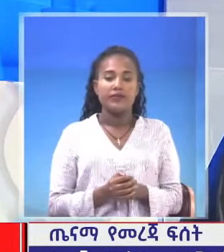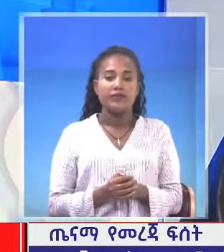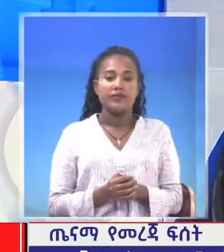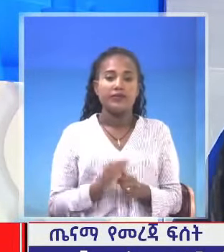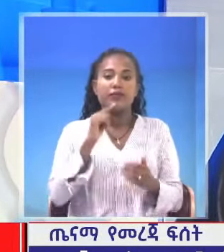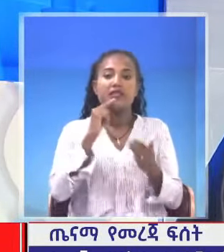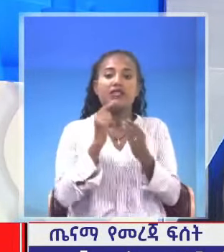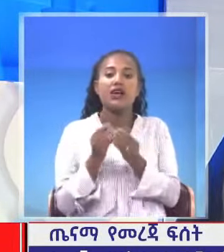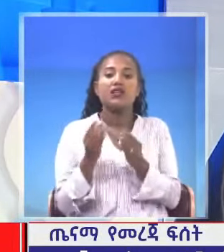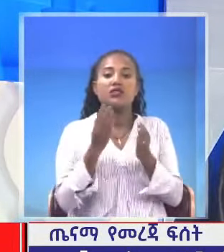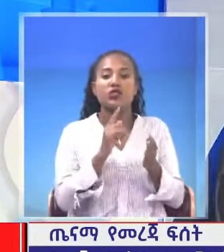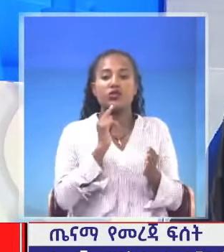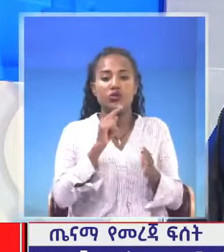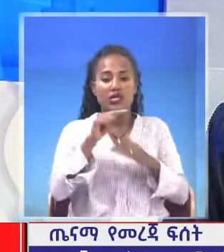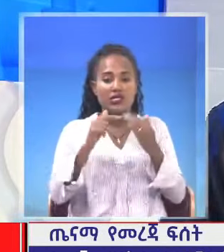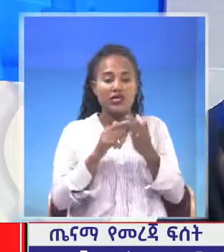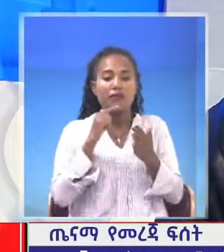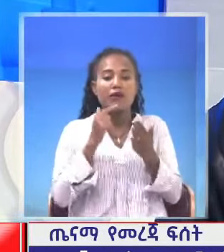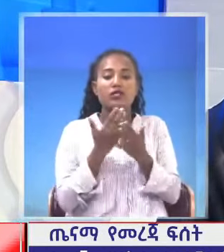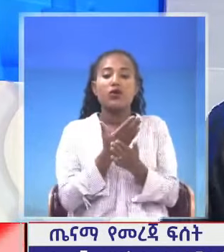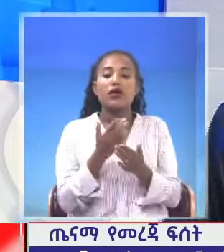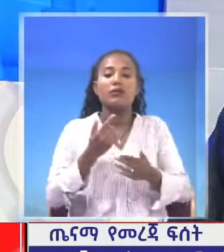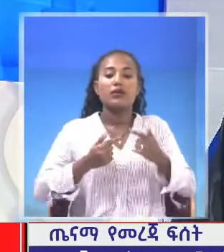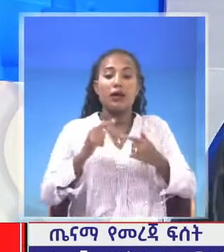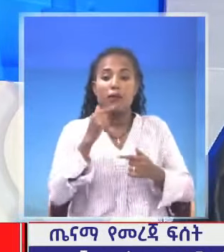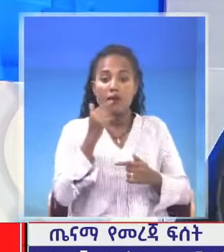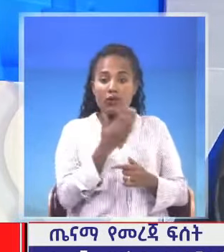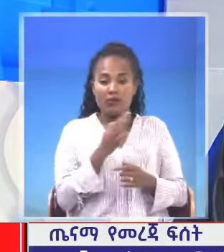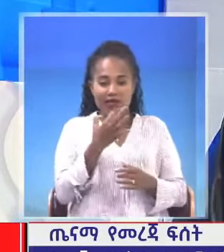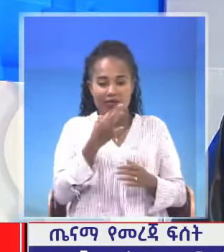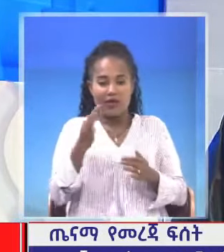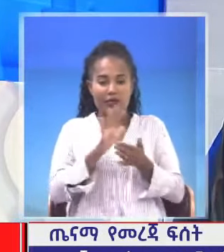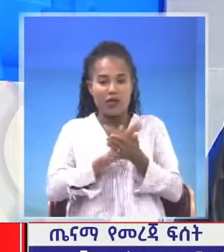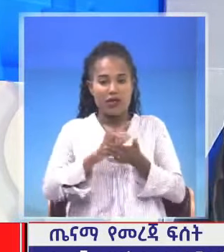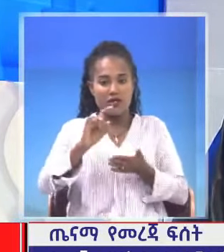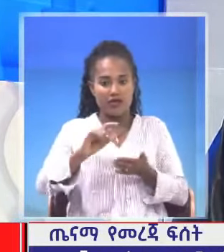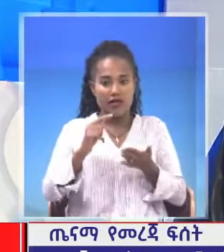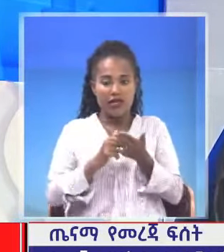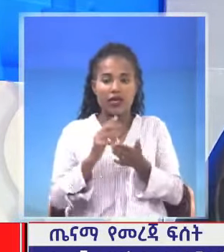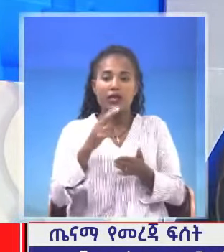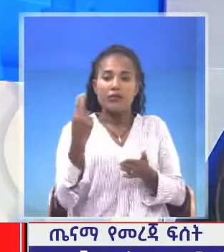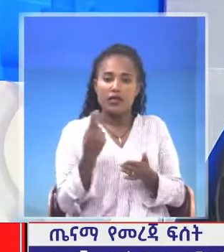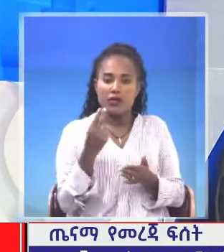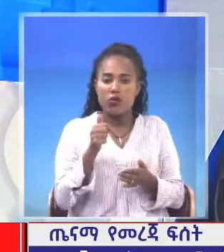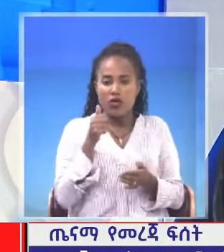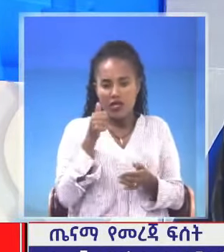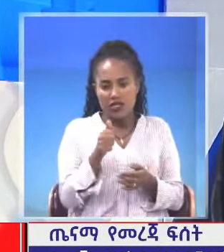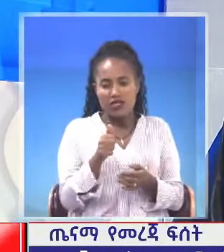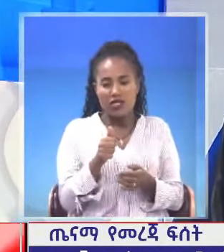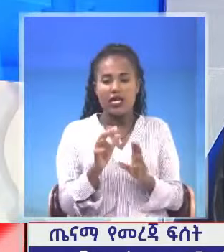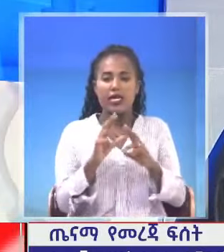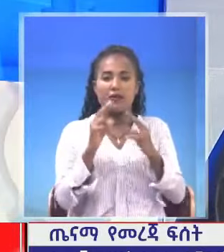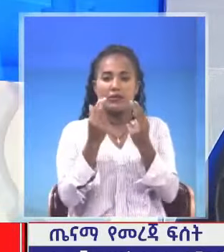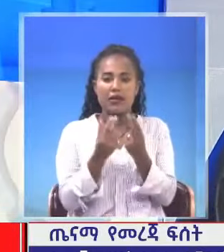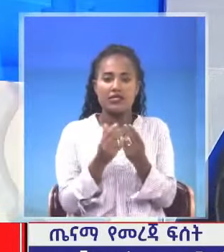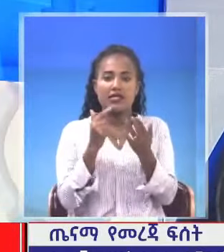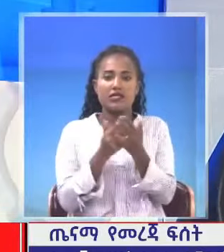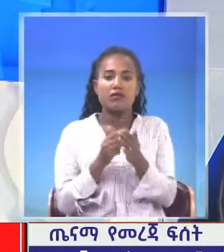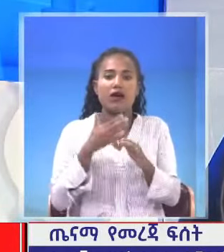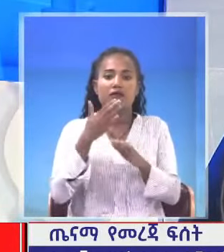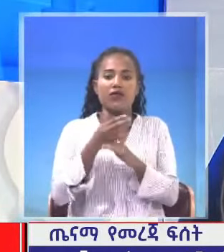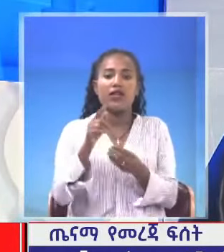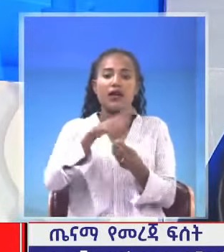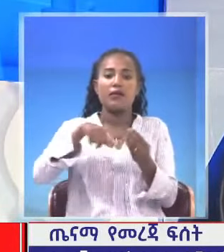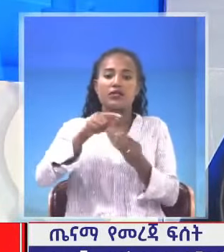መረጃ ሰጭ ነው። ስለዚህ መረጃው ከየት መጣ የሚለውን ነገር በደንብ ማጣራት ነው። ይሄ ደግሞ የሚጠቅመን ለራሳችን፣ ለቤተሰባችን፣ ከዛም አልፎ ደግሞ